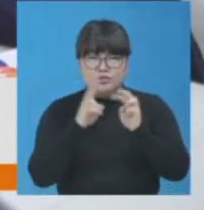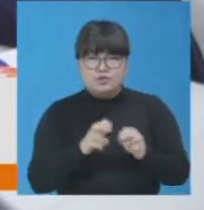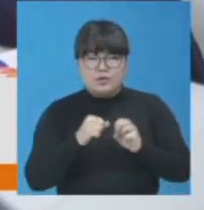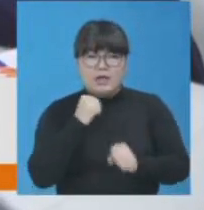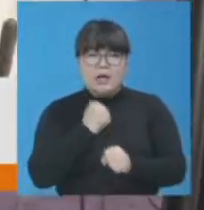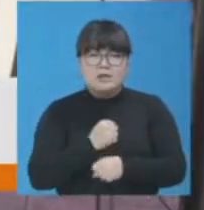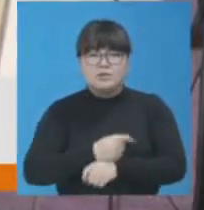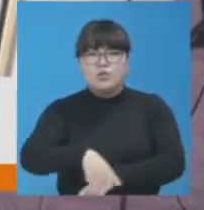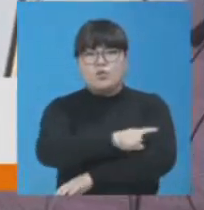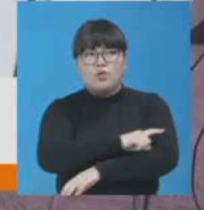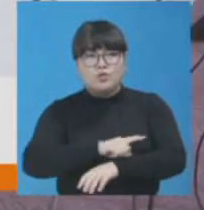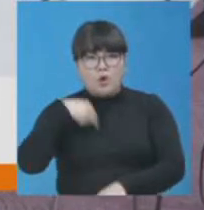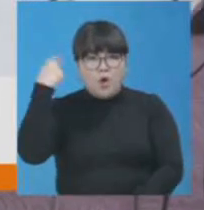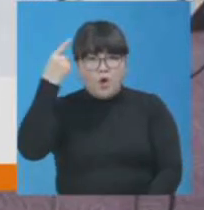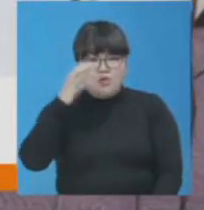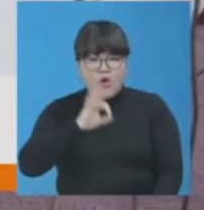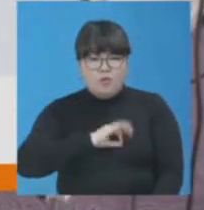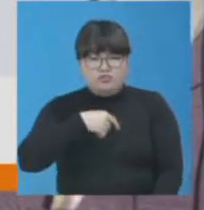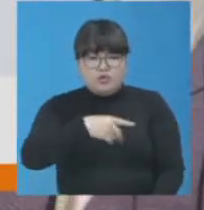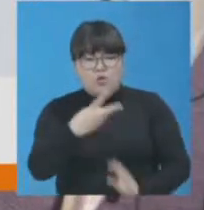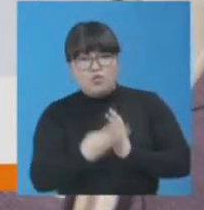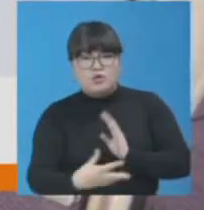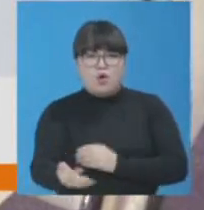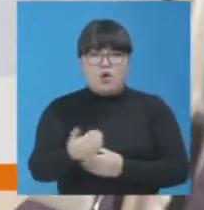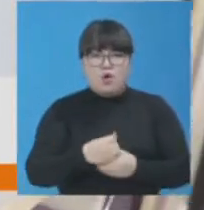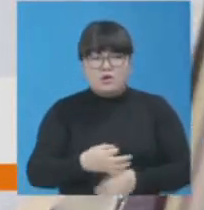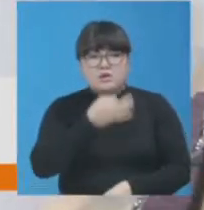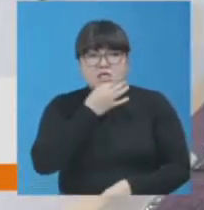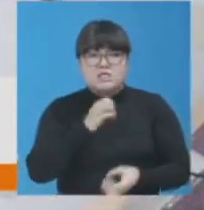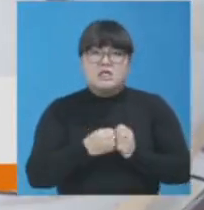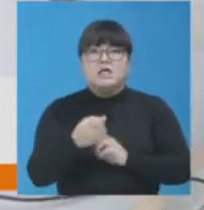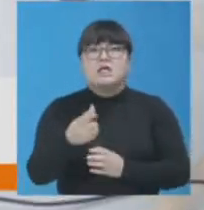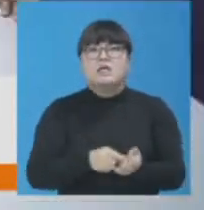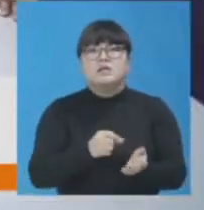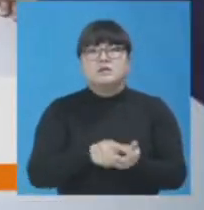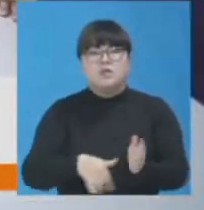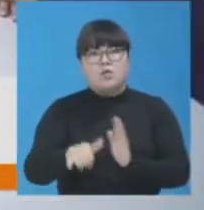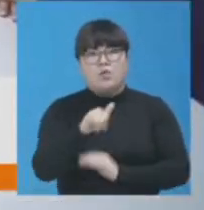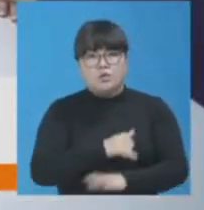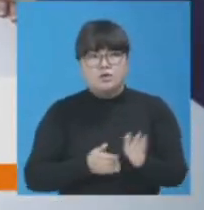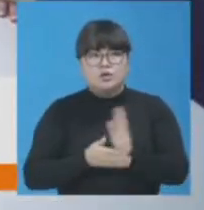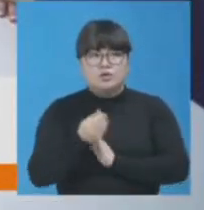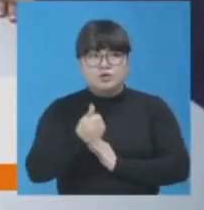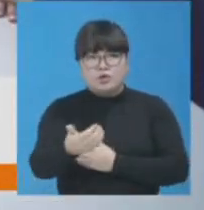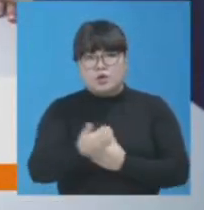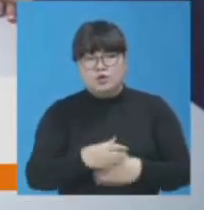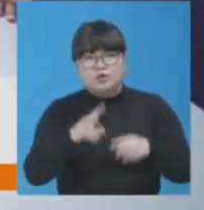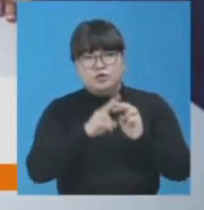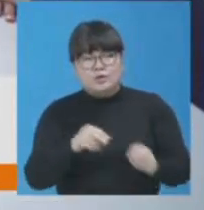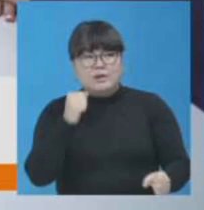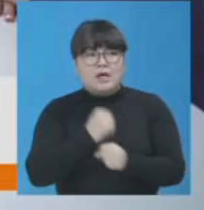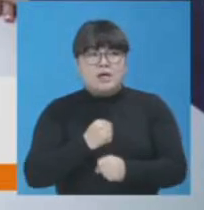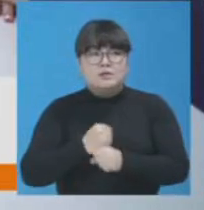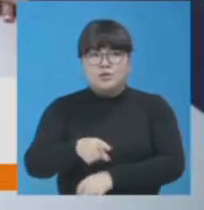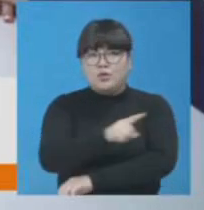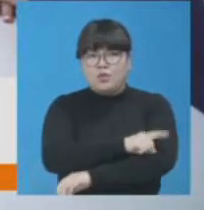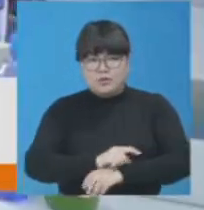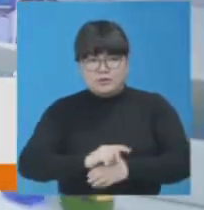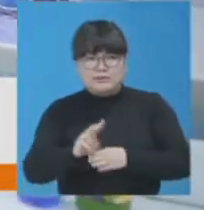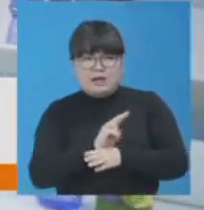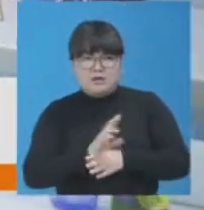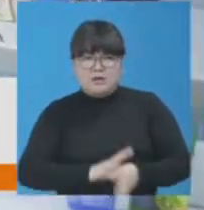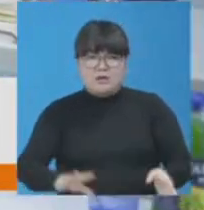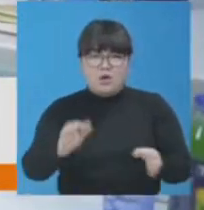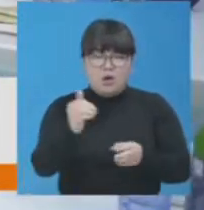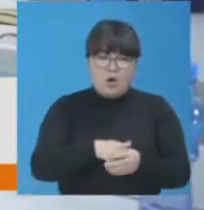ажлын үр дүнгийн оюуны өмчийг үнэлгээжүүлэх ажил нь нэн төрөнд хийгдэх ёстой болоод байгаа юм а. Улсын төсвийн хөрөнгөөр бий болсон судалгааны ажлууд үр дүнг практикт нэвтрүүлэхэд